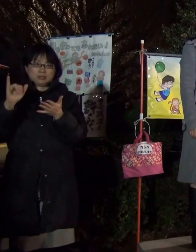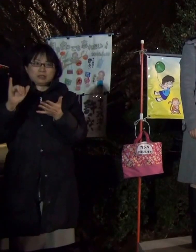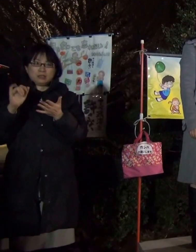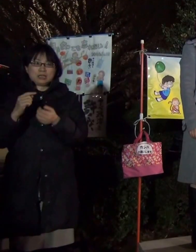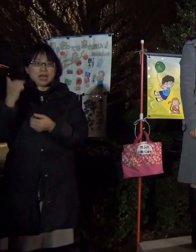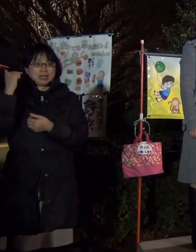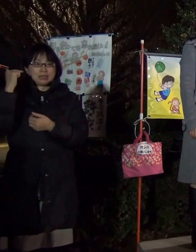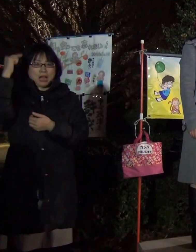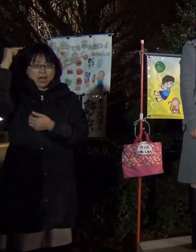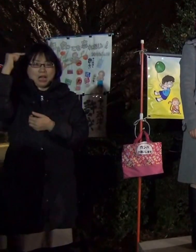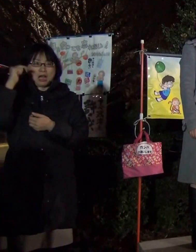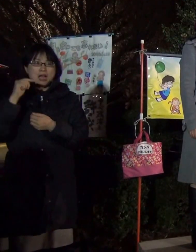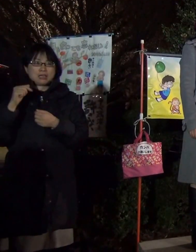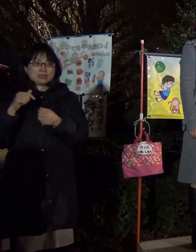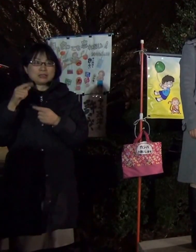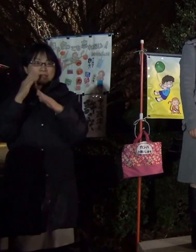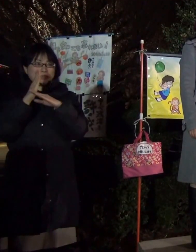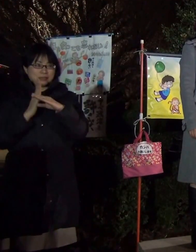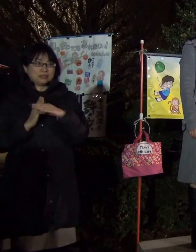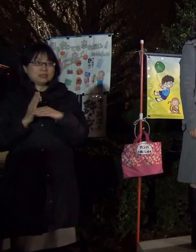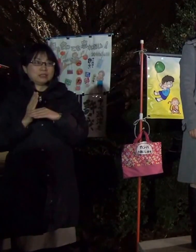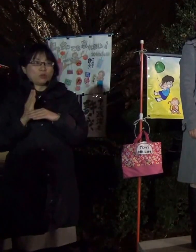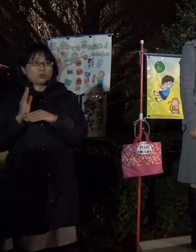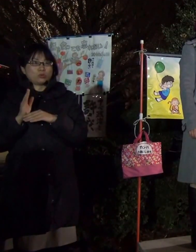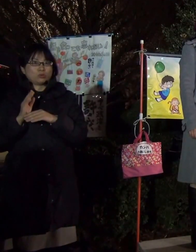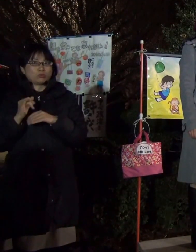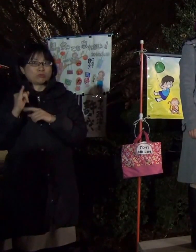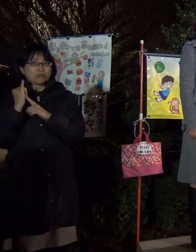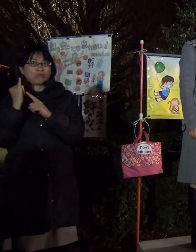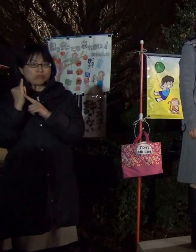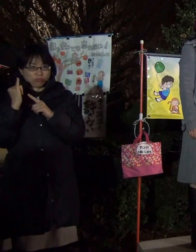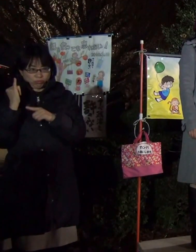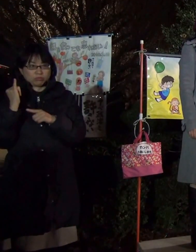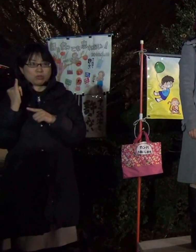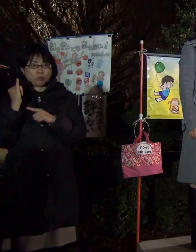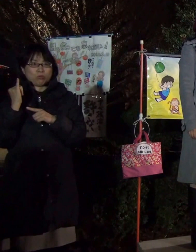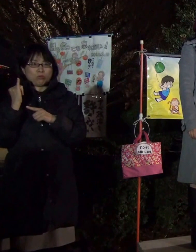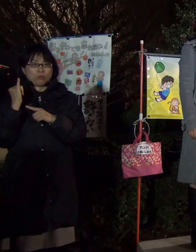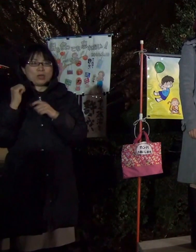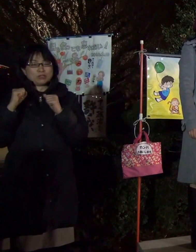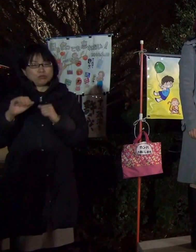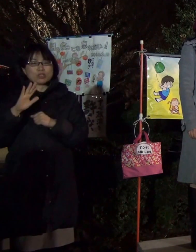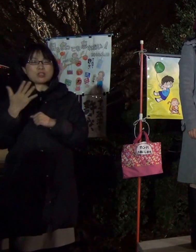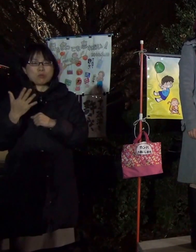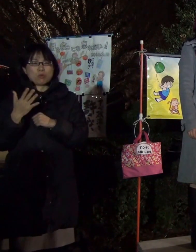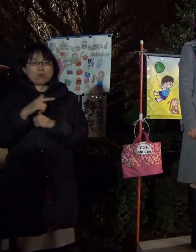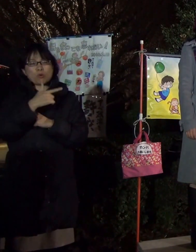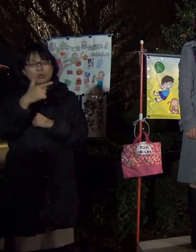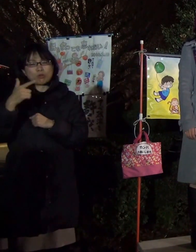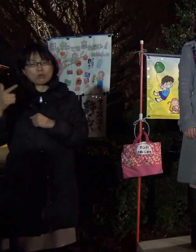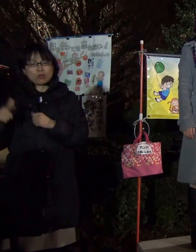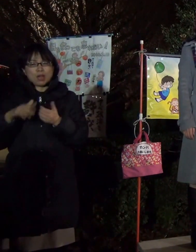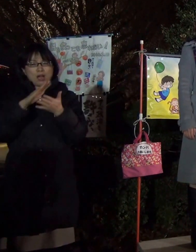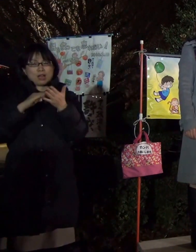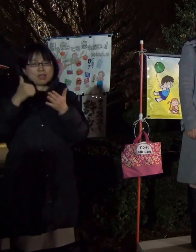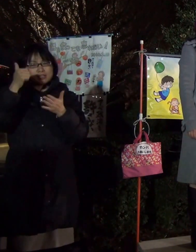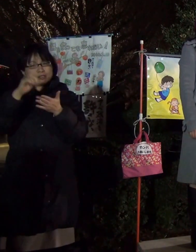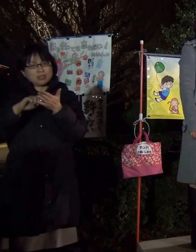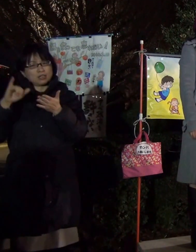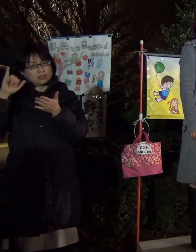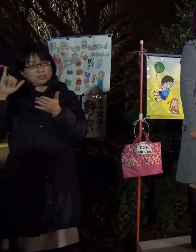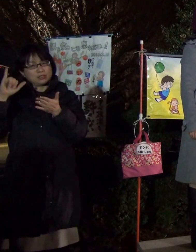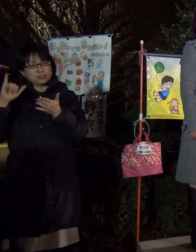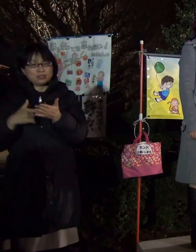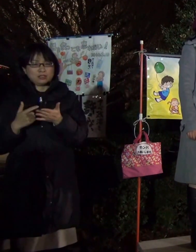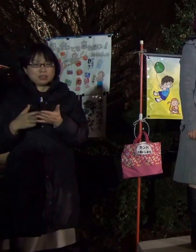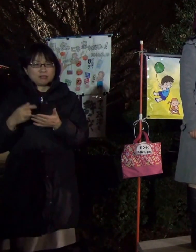い、ちょっとねこの 2,3 日ね、ろくでもないやつがいろんなこと言いすぎるからね。 いやもう、もうずっとろくでもないこと